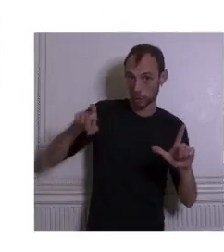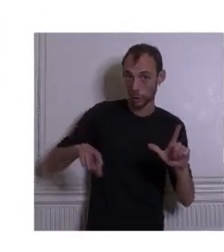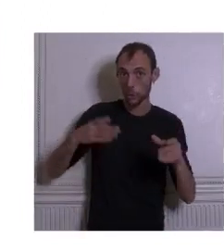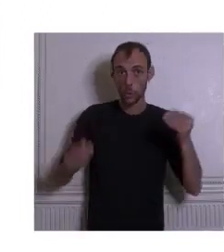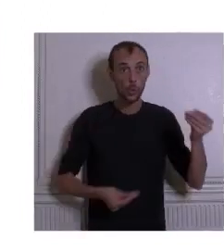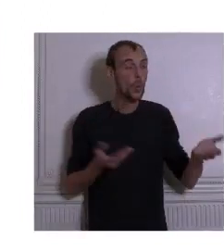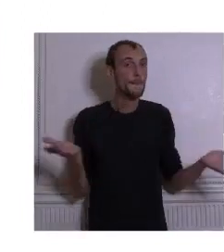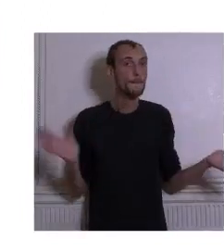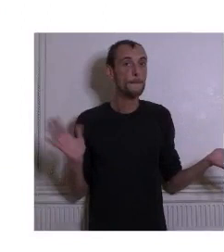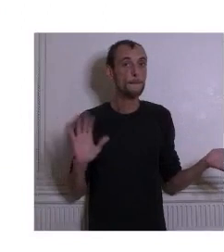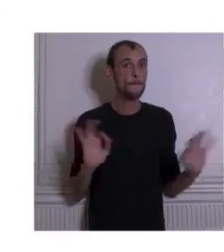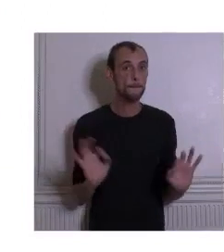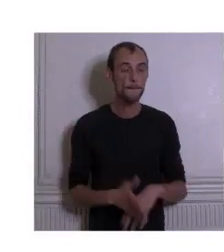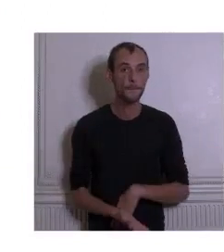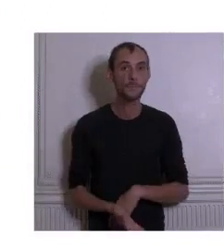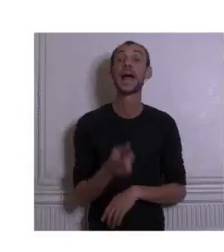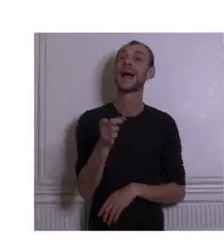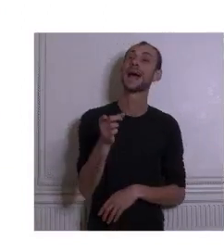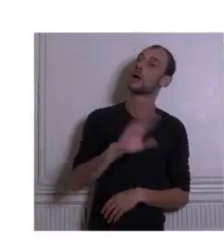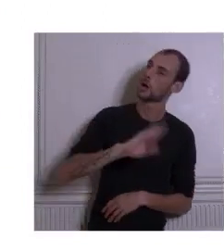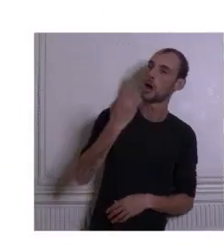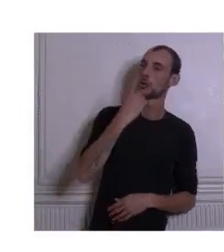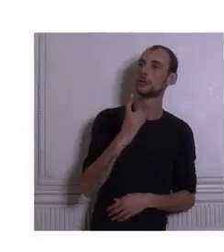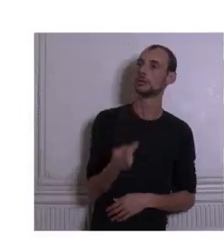permettre. Non, oui, c'est vrai, vous avez raison.